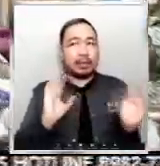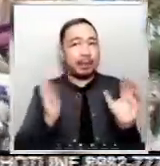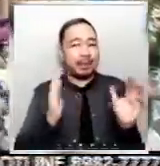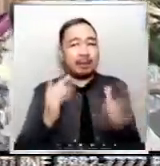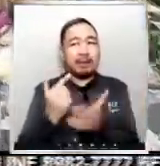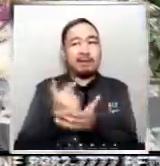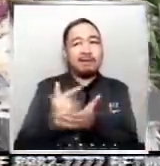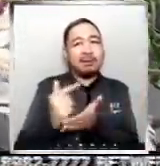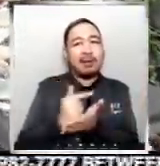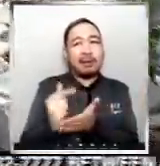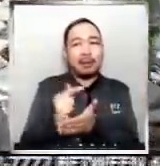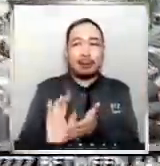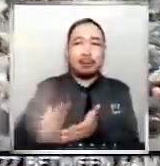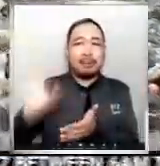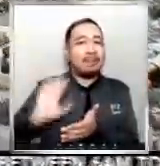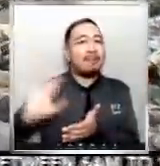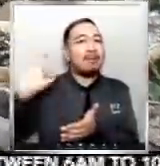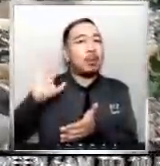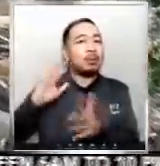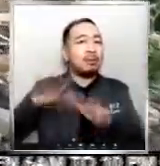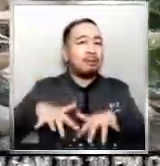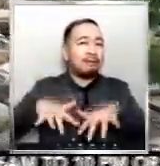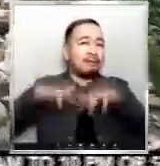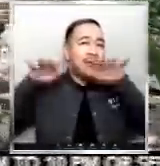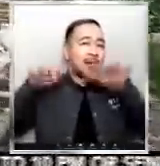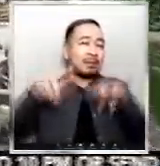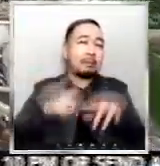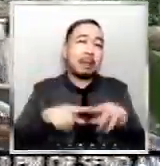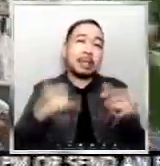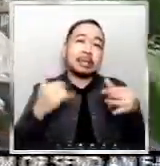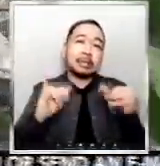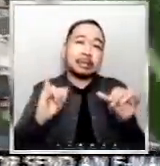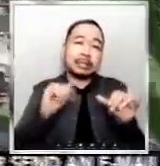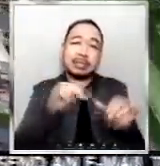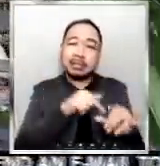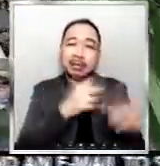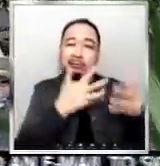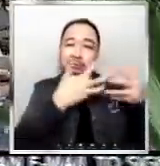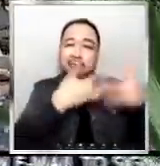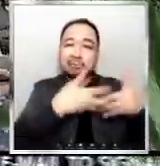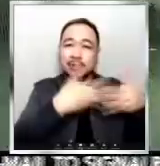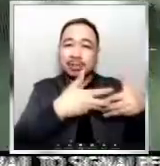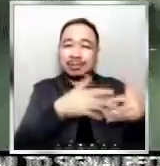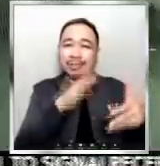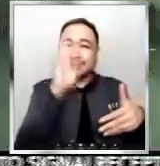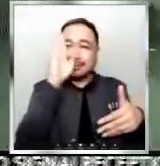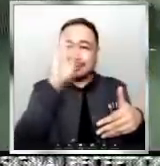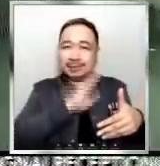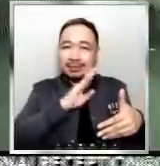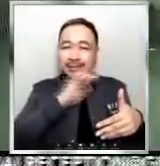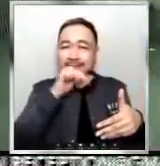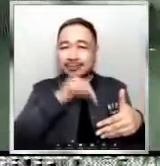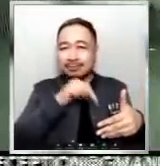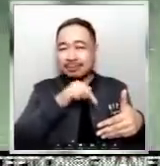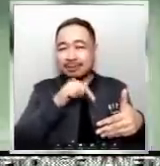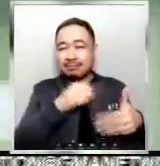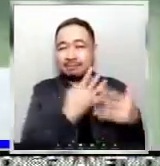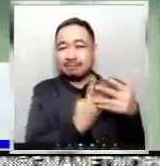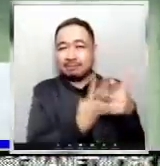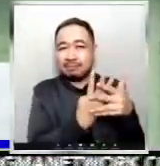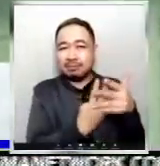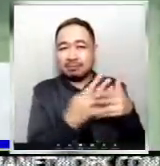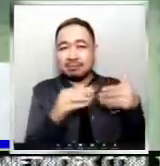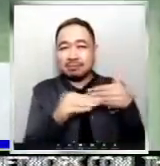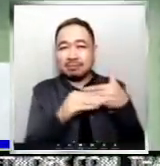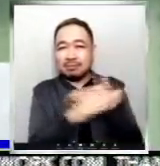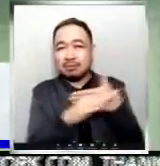mga pagbaha noon. Pero naging dahilan pa rin yan para masira ang kagamitan ng pumping station. Nasira ang trash rake ng Tripa